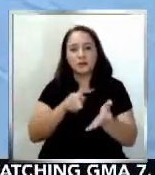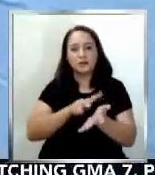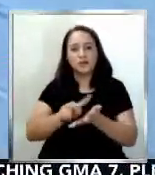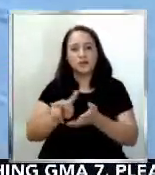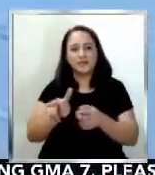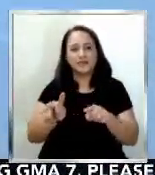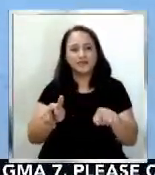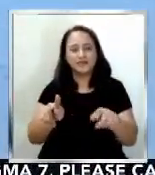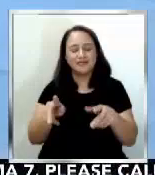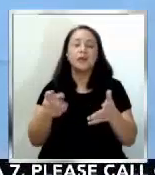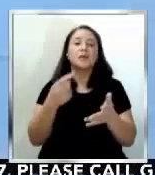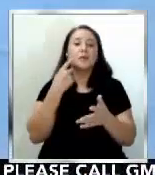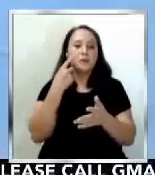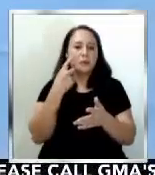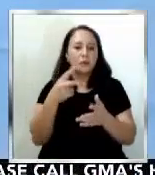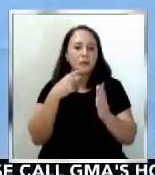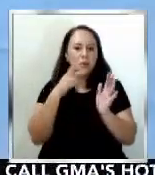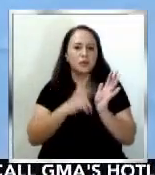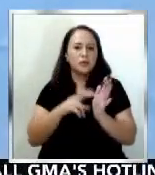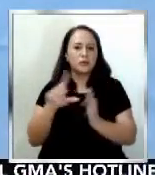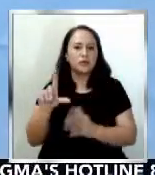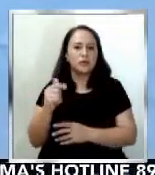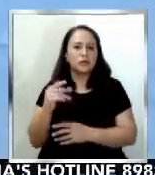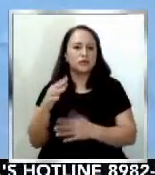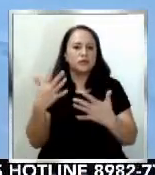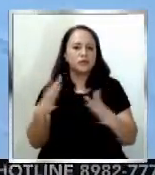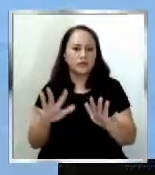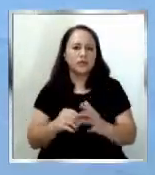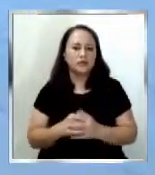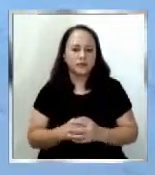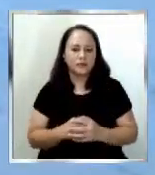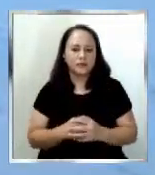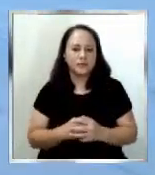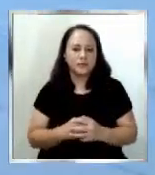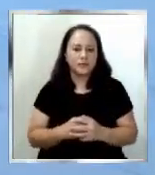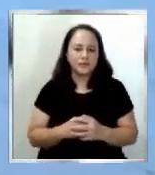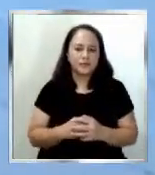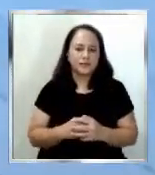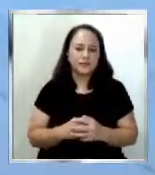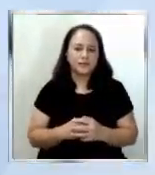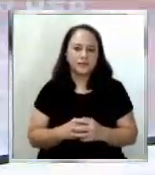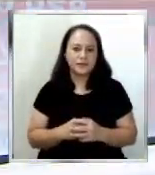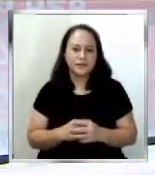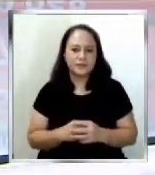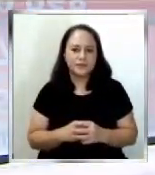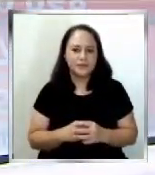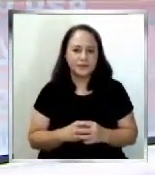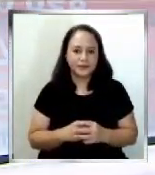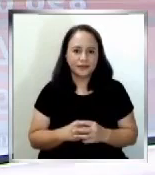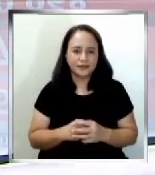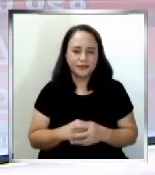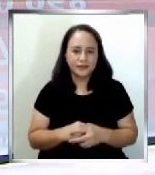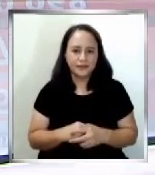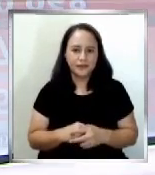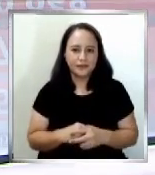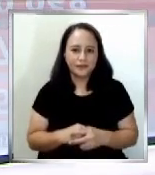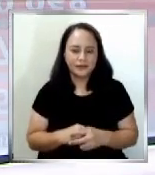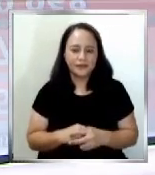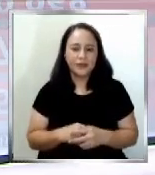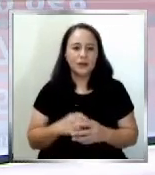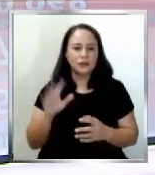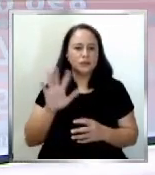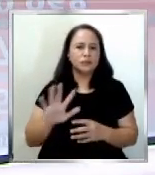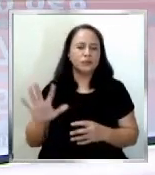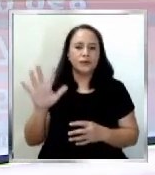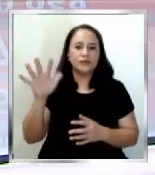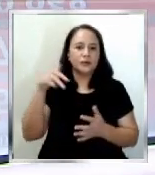Nai-report na raw ito sa LGU. John Consulta, Nakatutok, 24 Horas. Mahigit 5,000 ulit